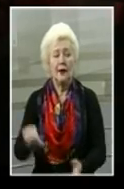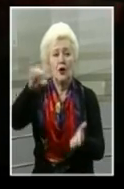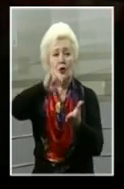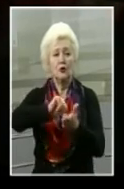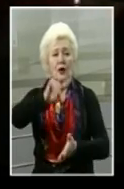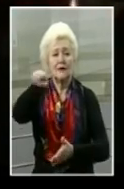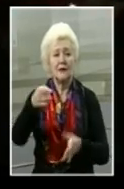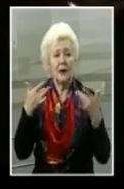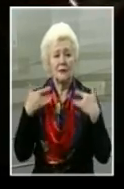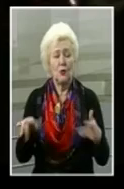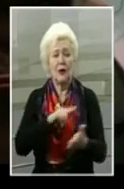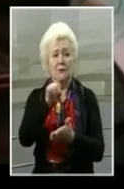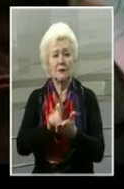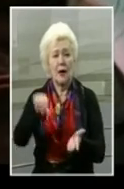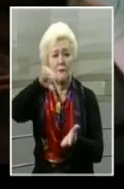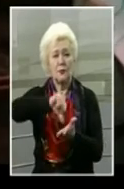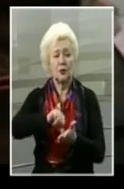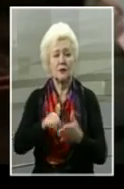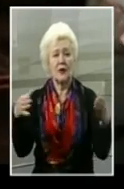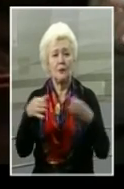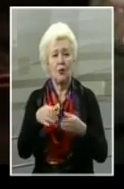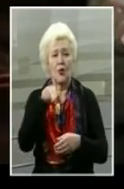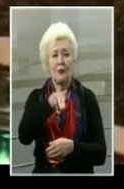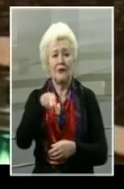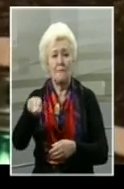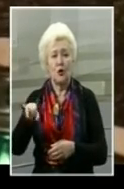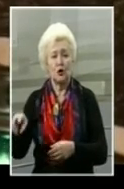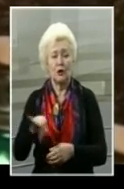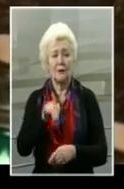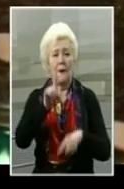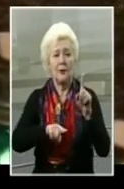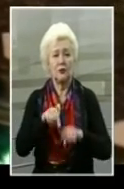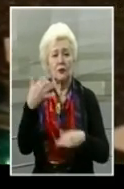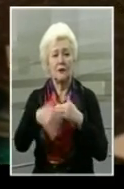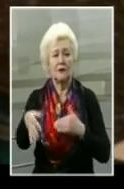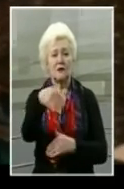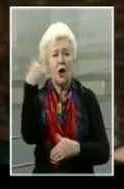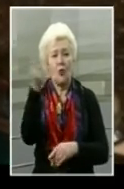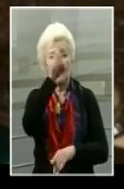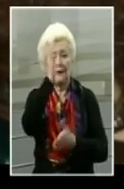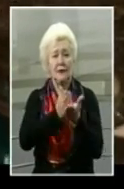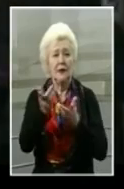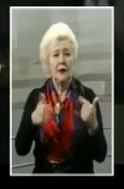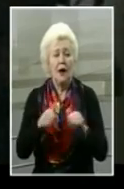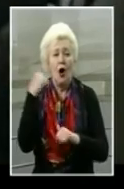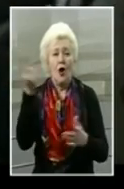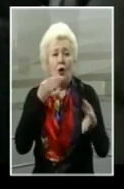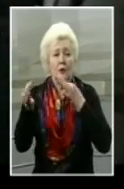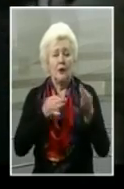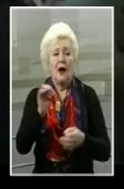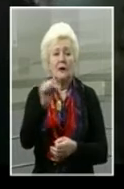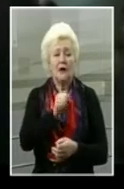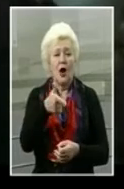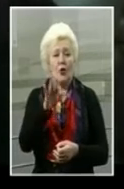Учасники вимагали звільнити з посад представників блоку Петра Порошенка та Батьківщини в Херсонській облдержадміністрації та облраді Андрія